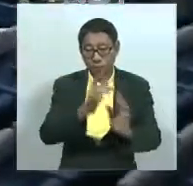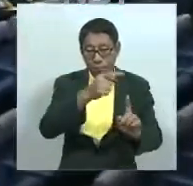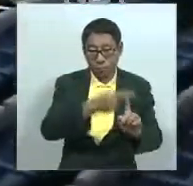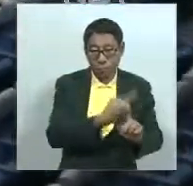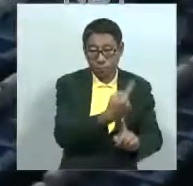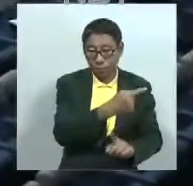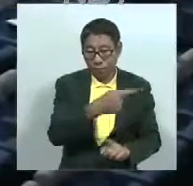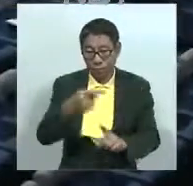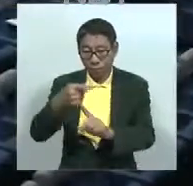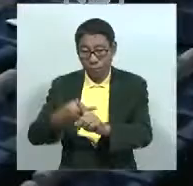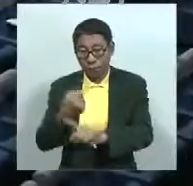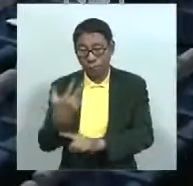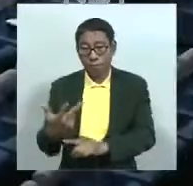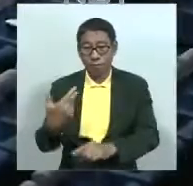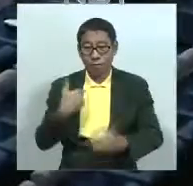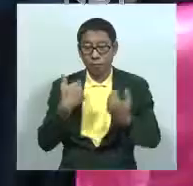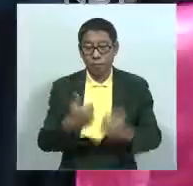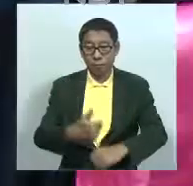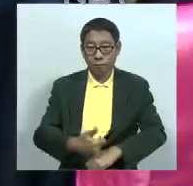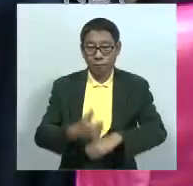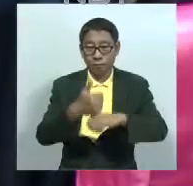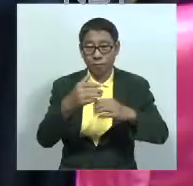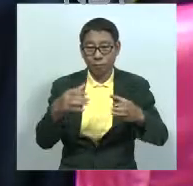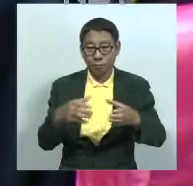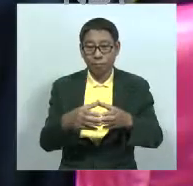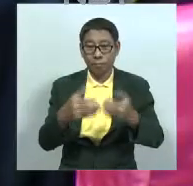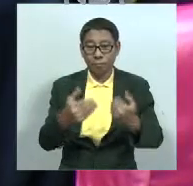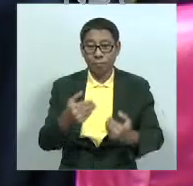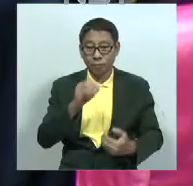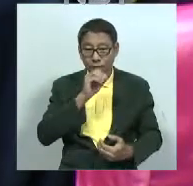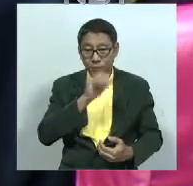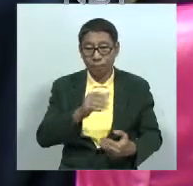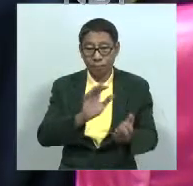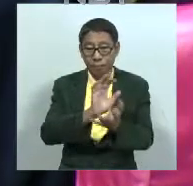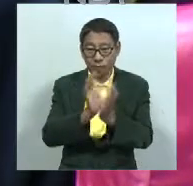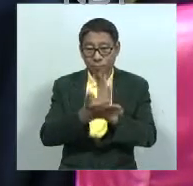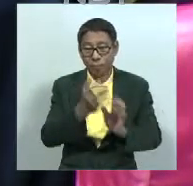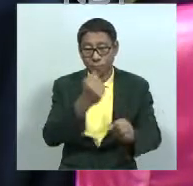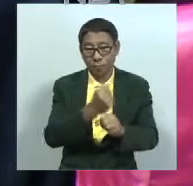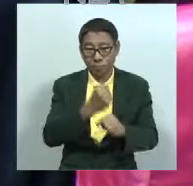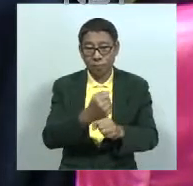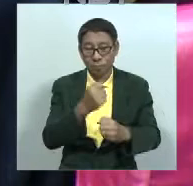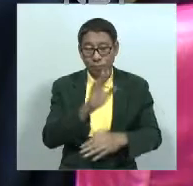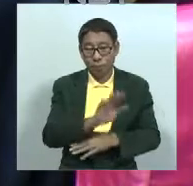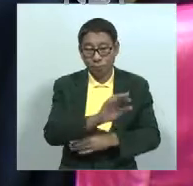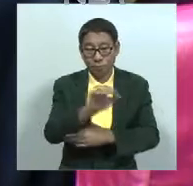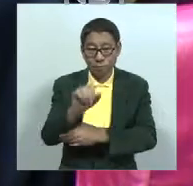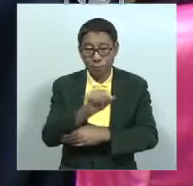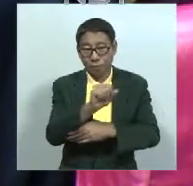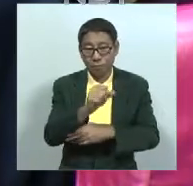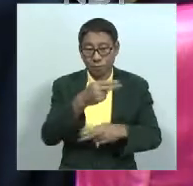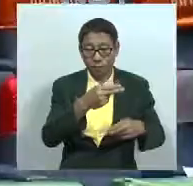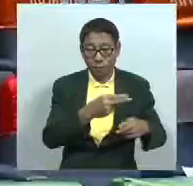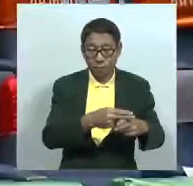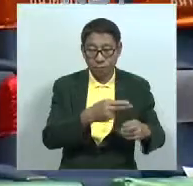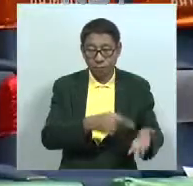คมโดยพลตำรวจเอกเสรีพิสุทธิ์เตมียเวทหัวหน้าพรรคเสรีรวมไทยก็ระบุถึงการปฏิรูปการทำงานในส่วนของสภาว่าการเสนอชื่อน